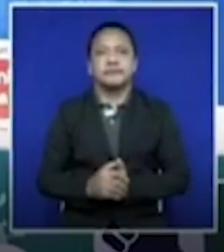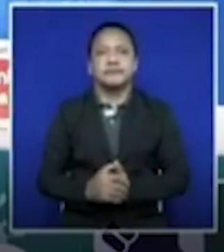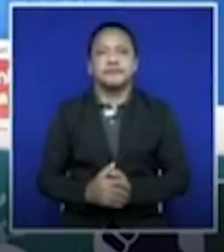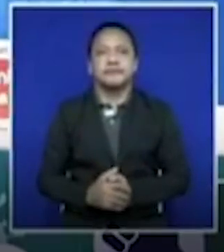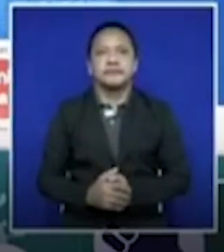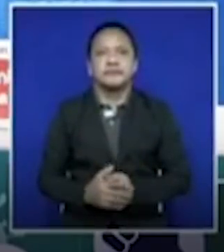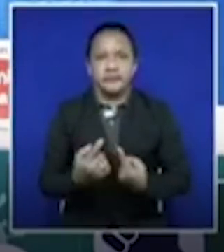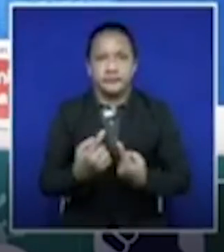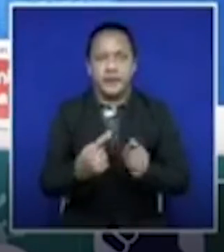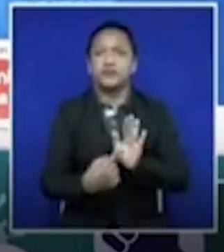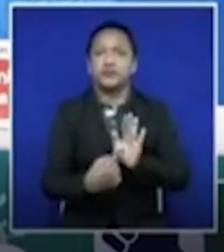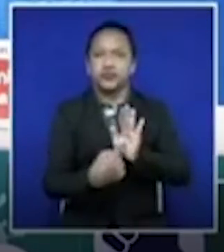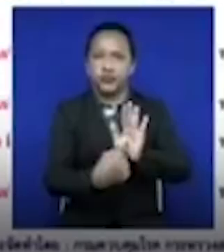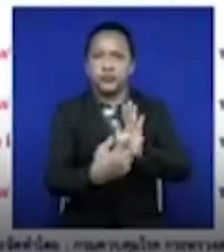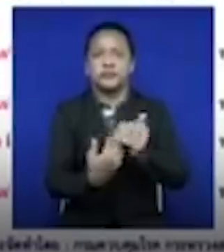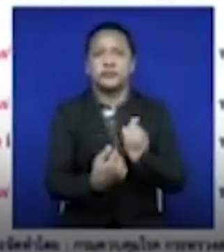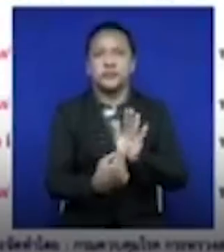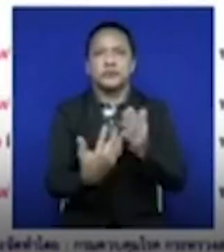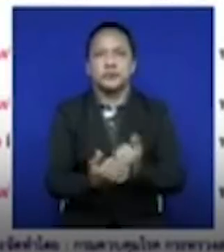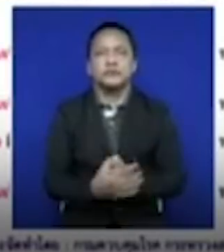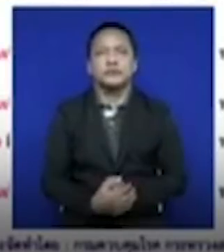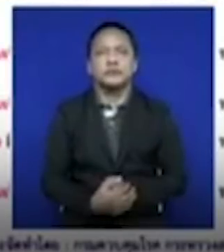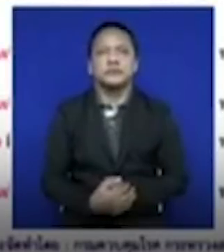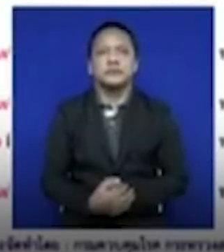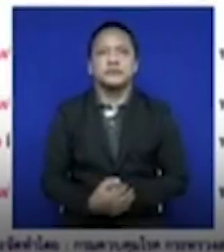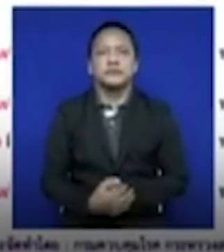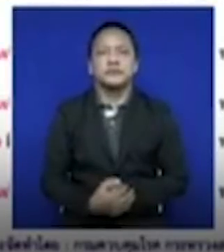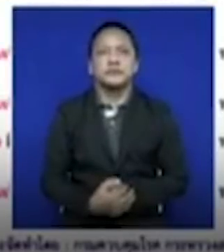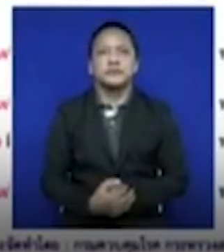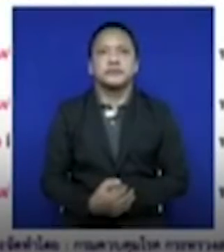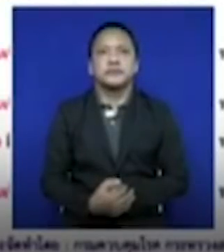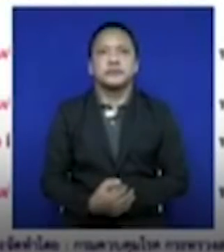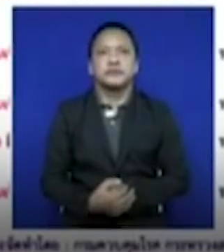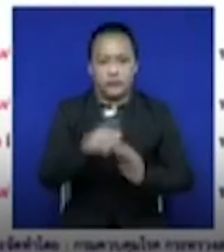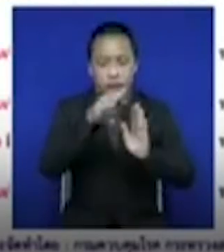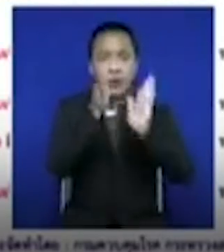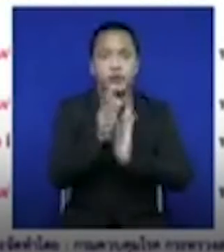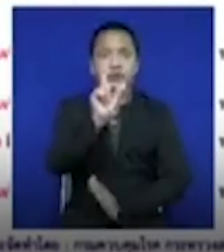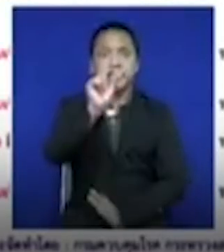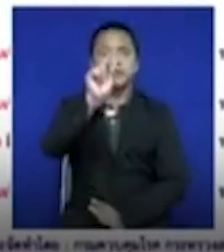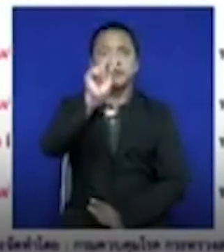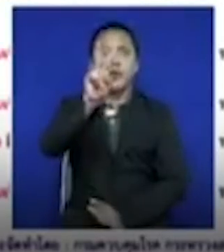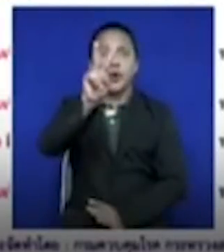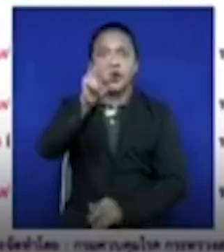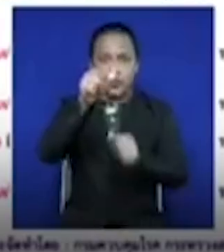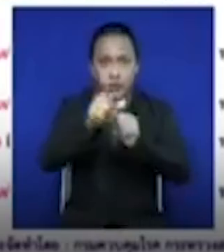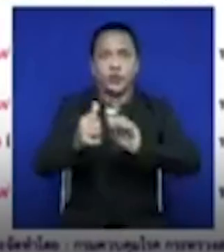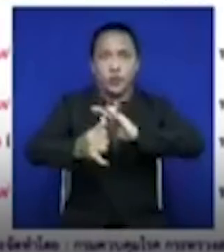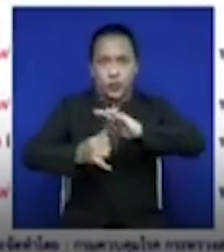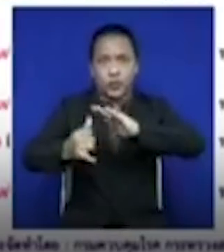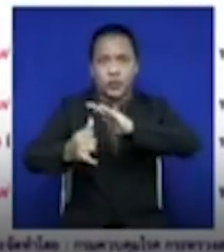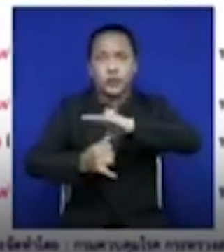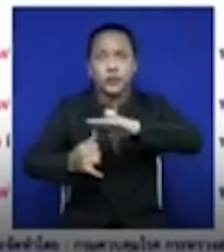งแต่นำเรียนไปนะครับว่าใน22รายที่จะอยู่ใน state quarantine